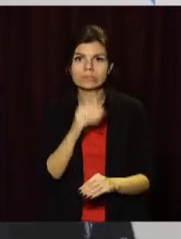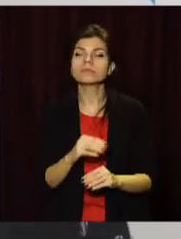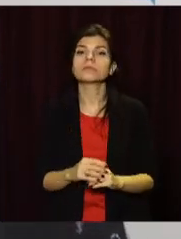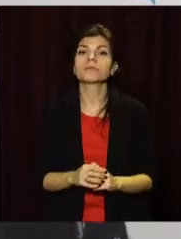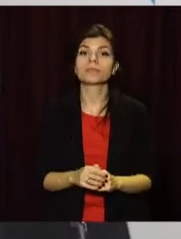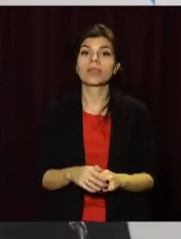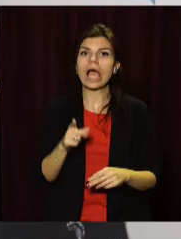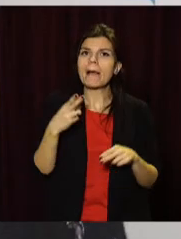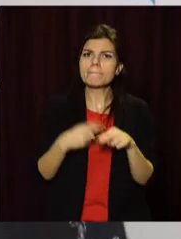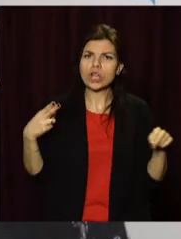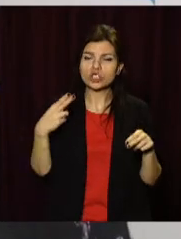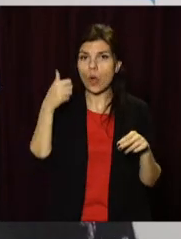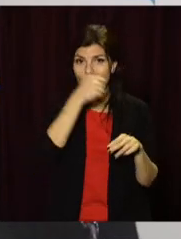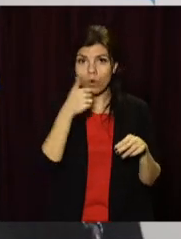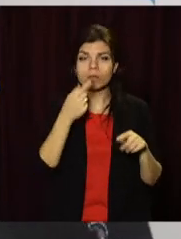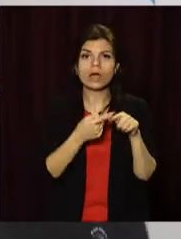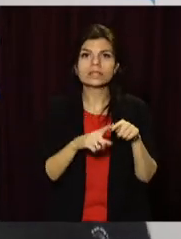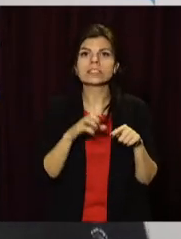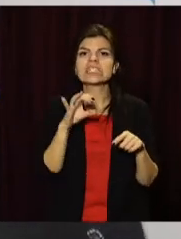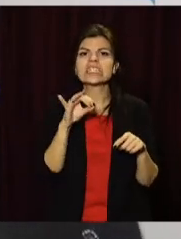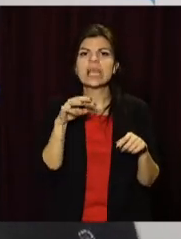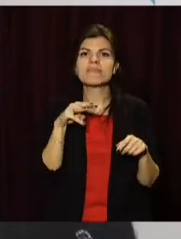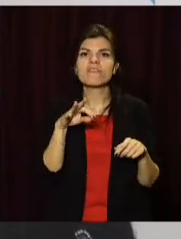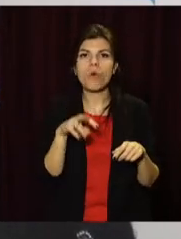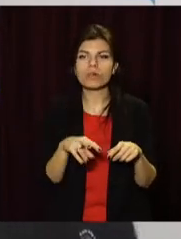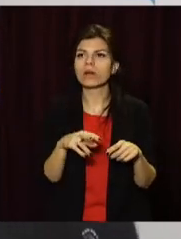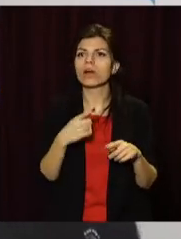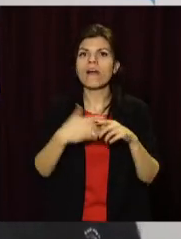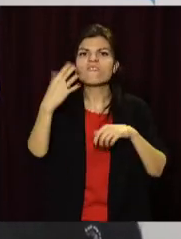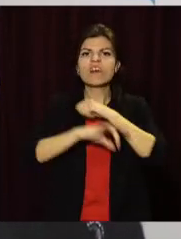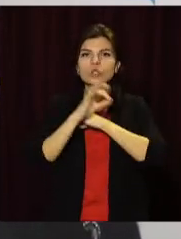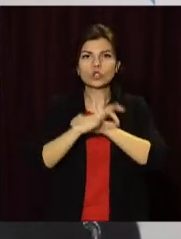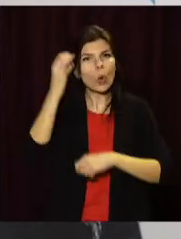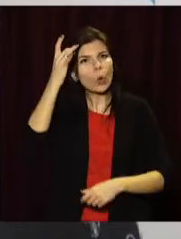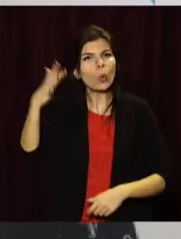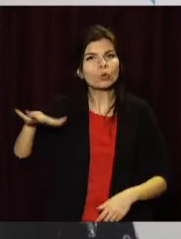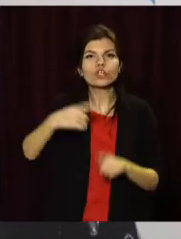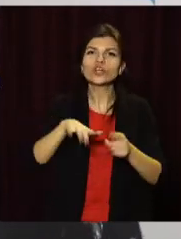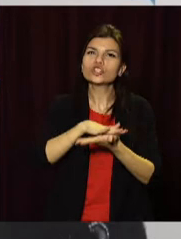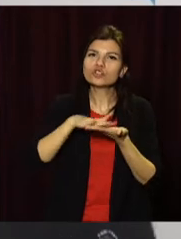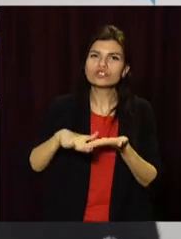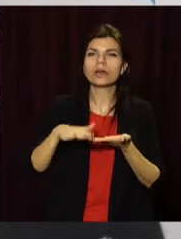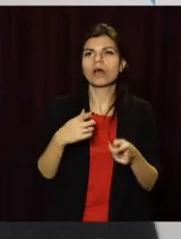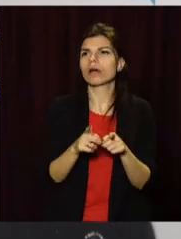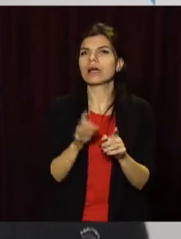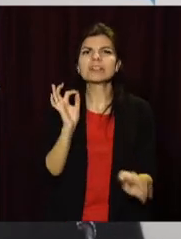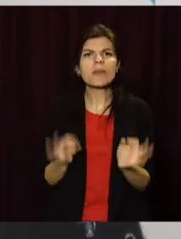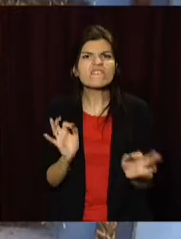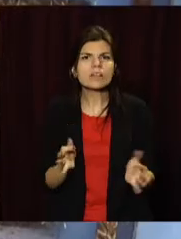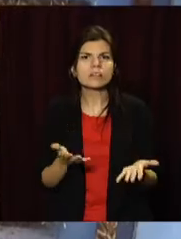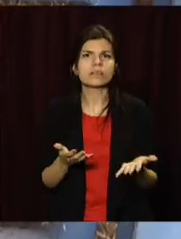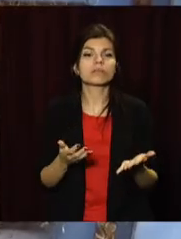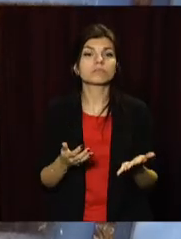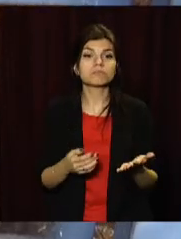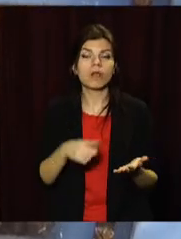А металічний год – це вот символ металічного бика. В восточній культурі – це чистота, така справедливість.